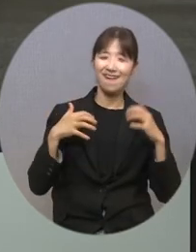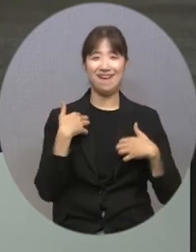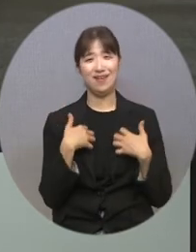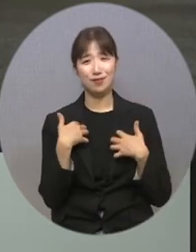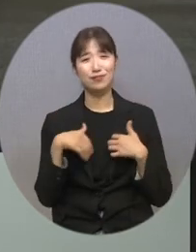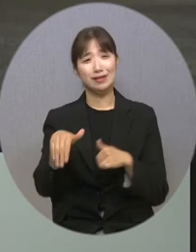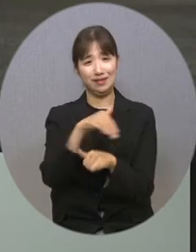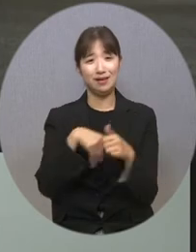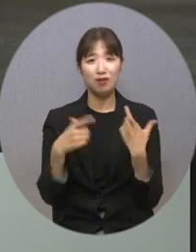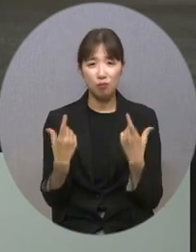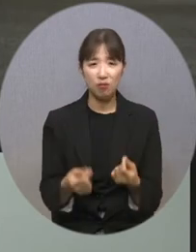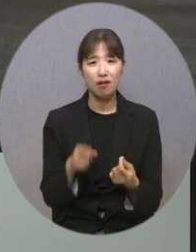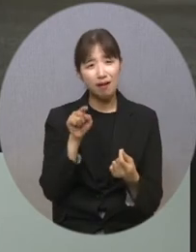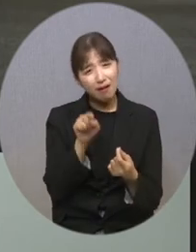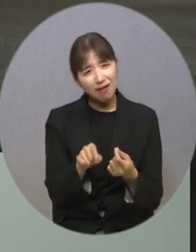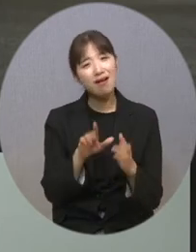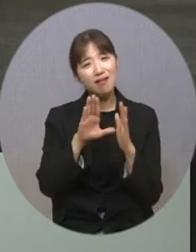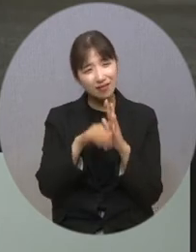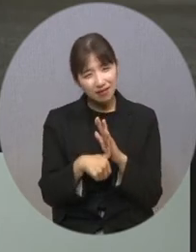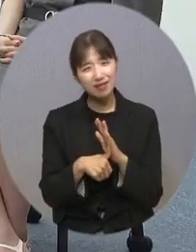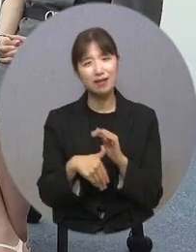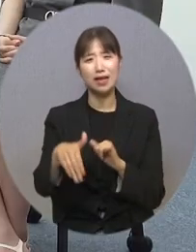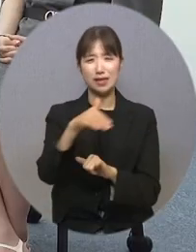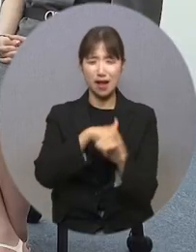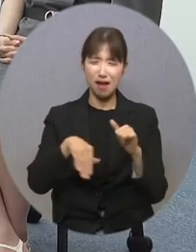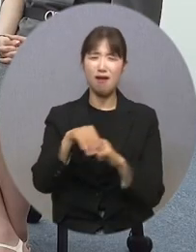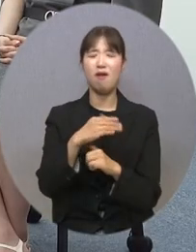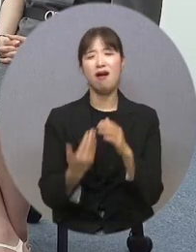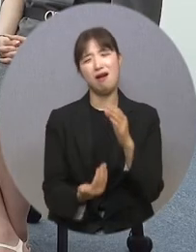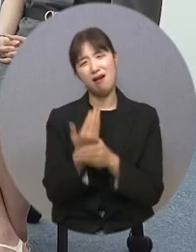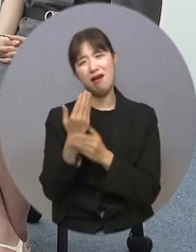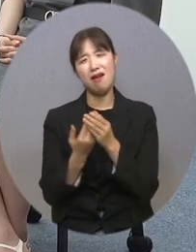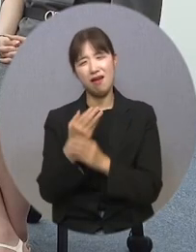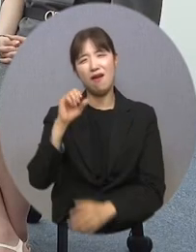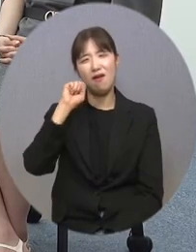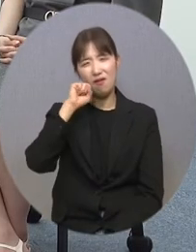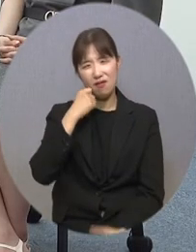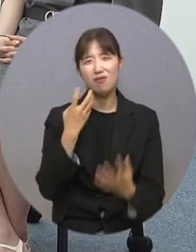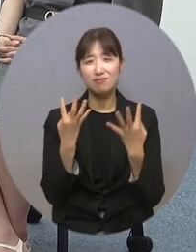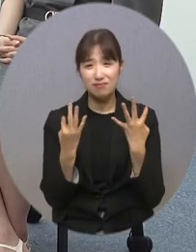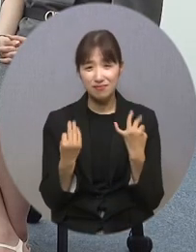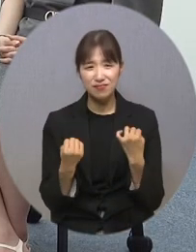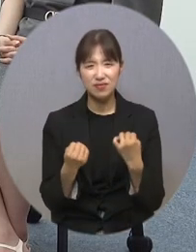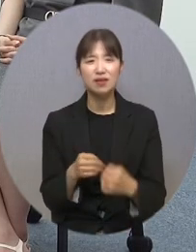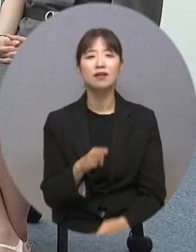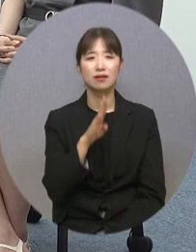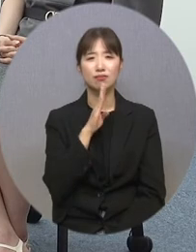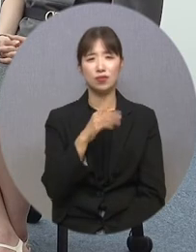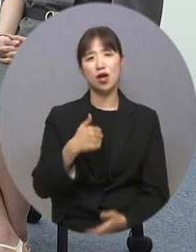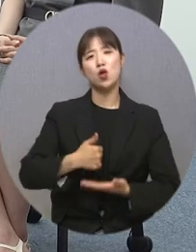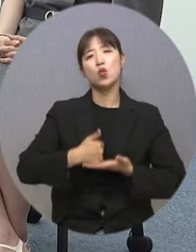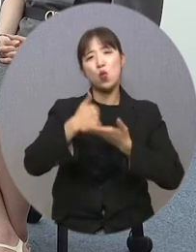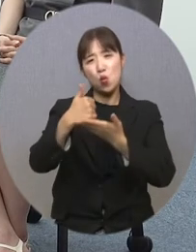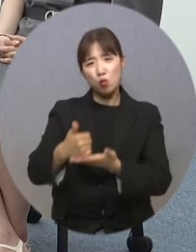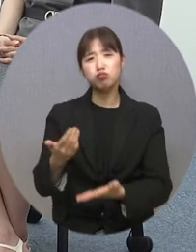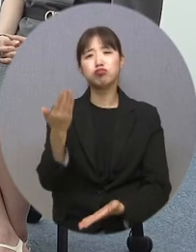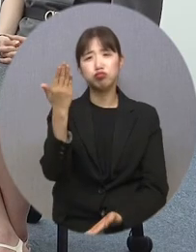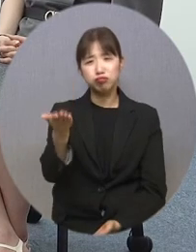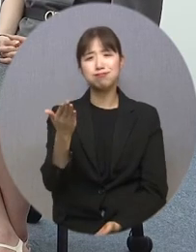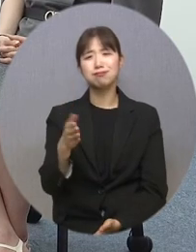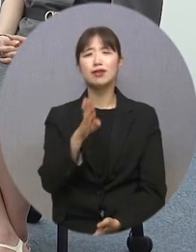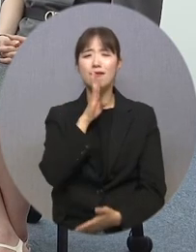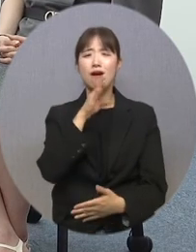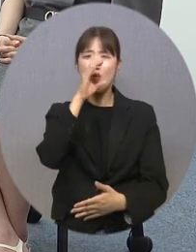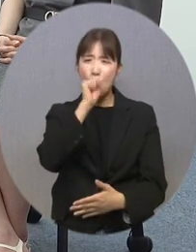것 같은데 그때도 그런 상황이 여전히 발생 하시는데 그 초대해 준 사람은 좋은